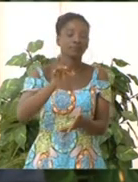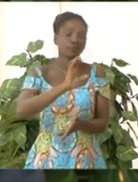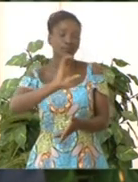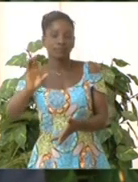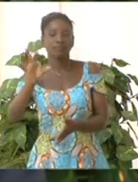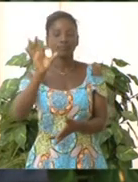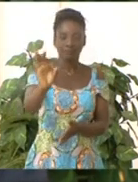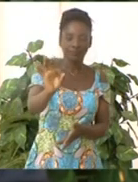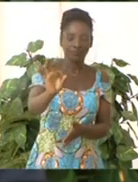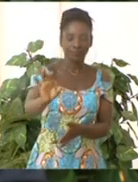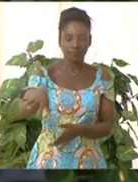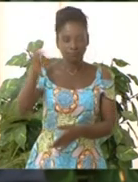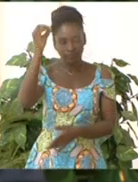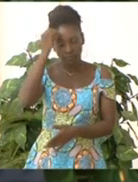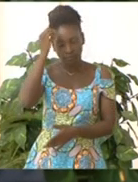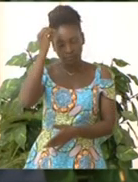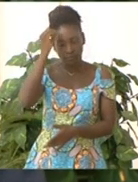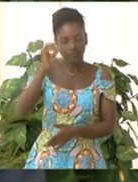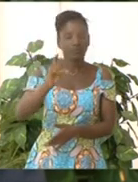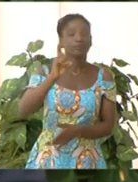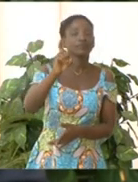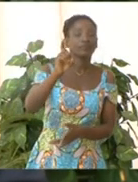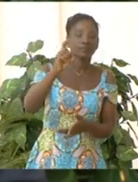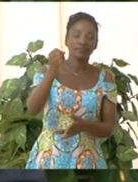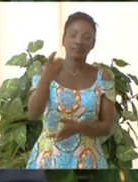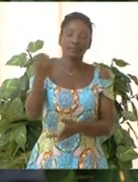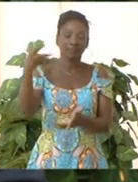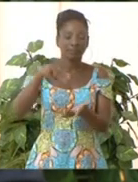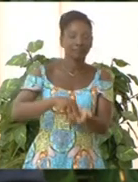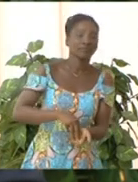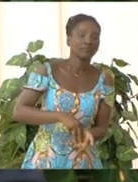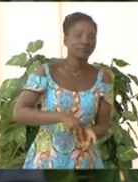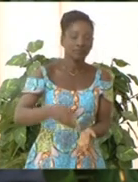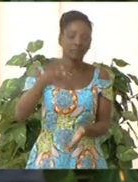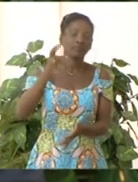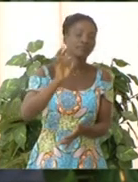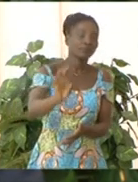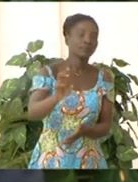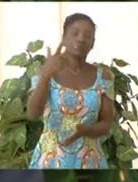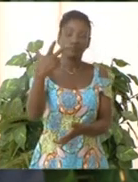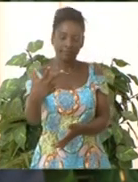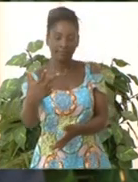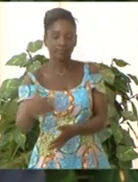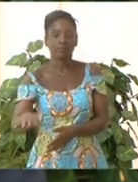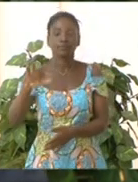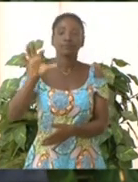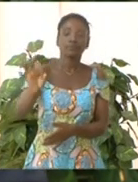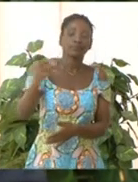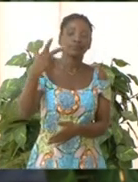ouattara aux 1073 soit 93 points 77 %